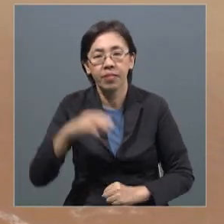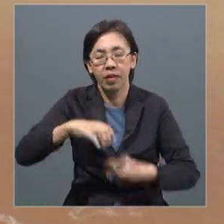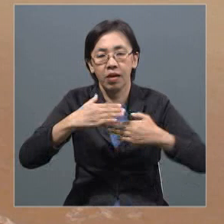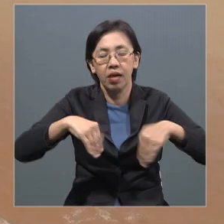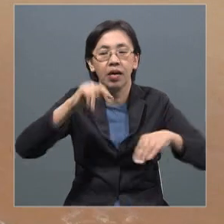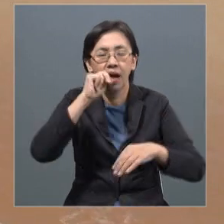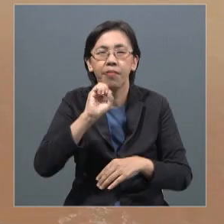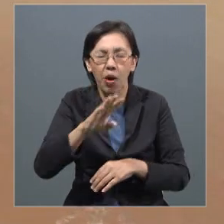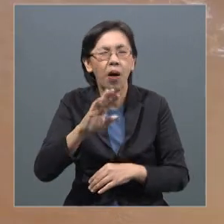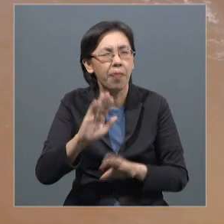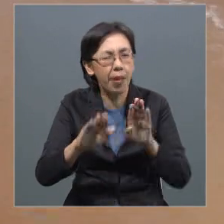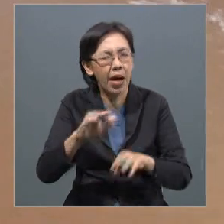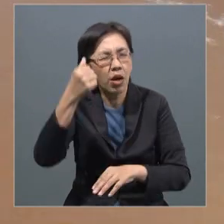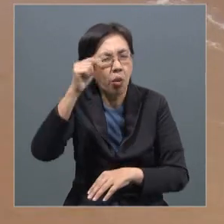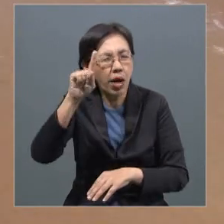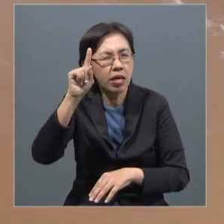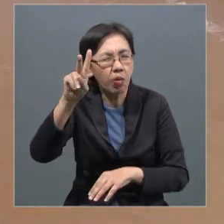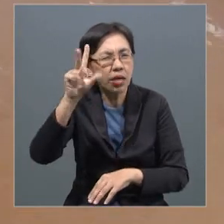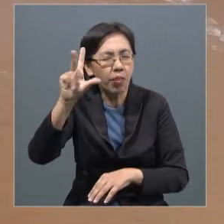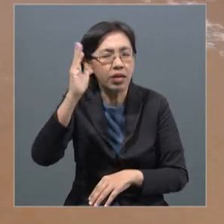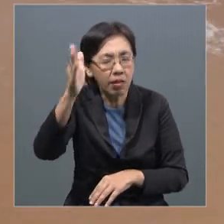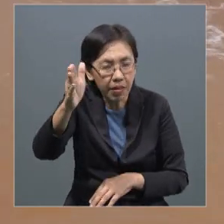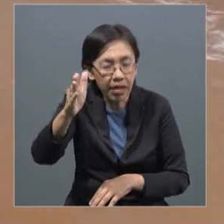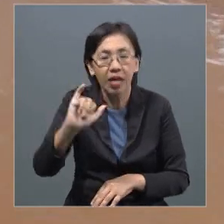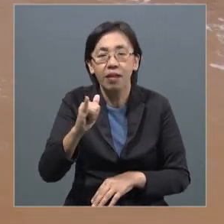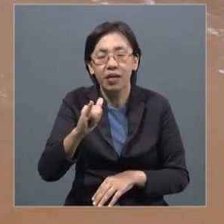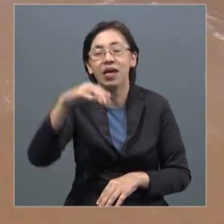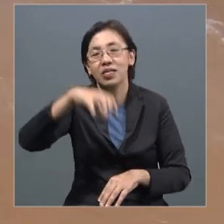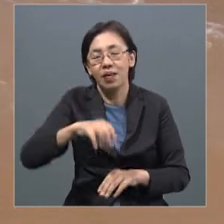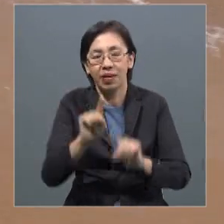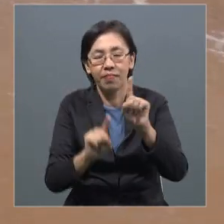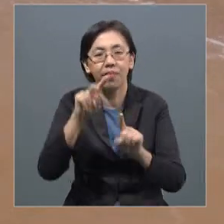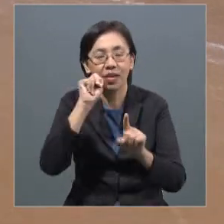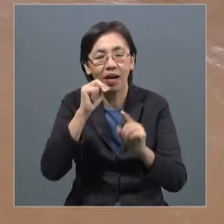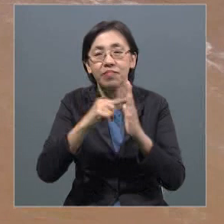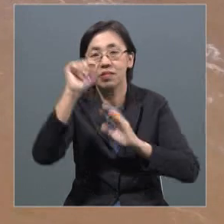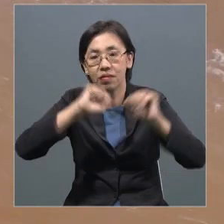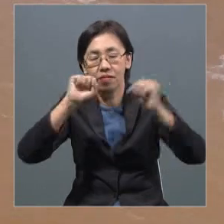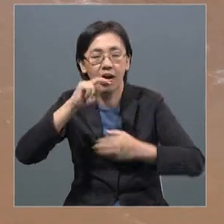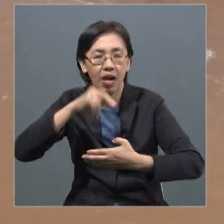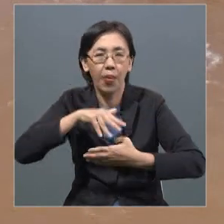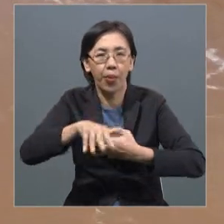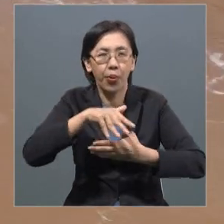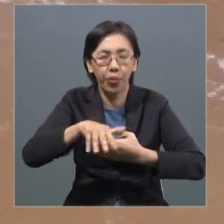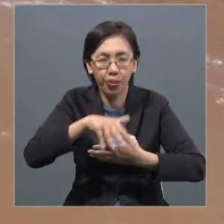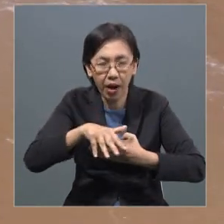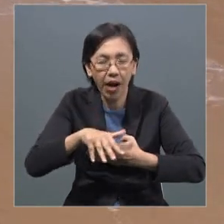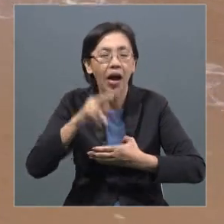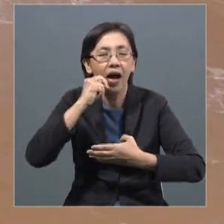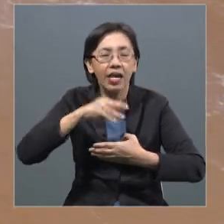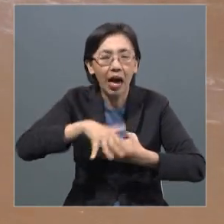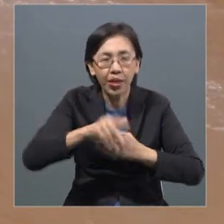1-3วันข้างหน้าสถานีวัดน้ำ C2ที่จังหวัดนครสวรรค์จะมีน้ำไหลผ่านประมาณ 1,200ลูกบาทเมตต่อ